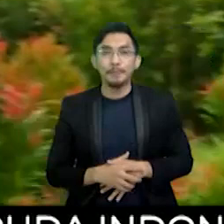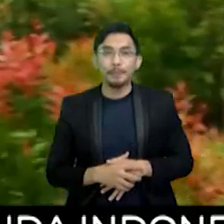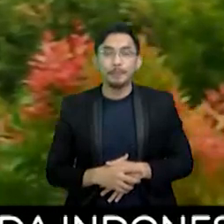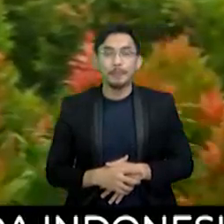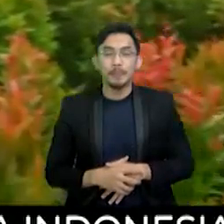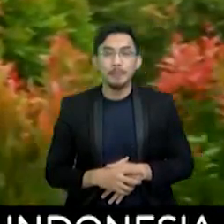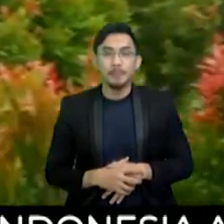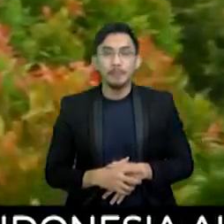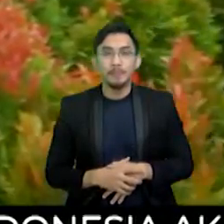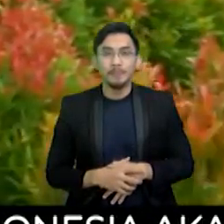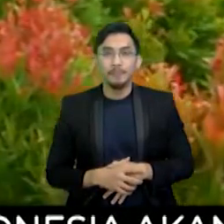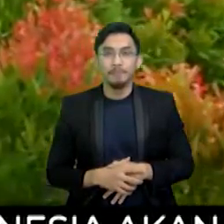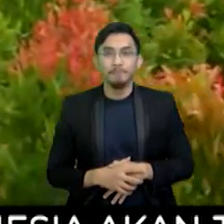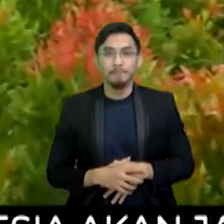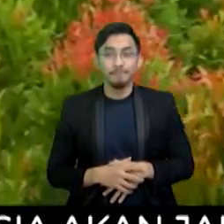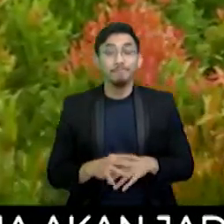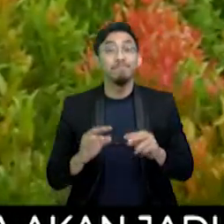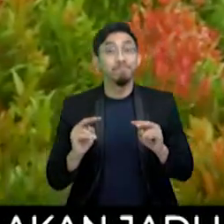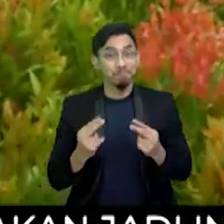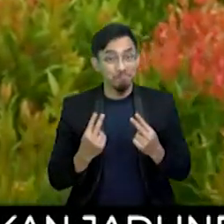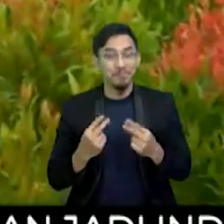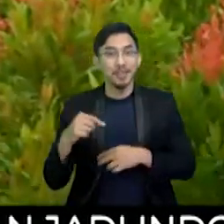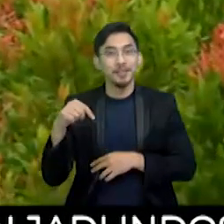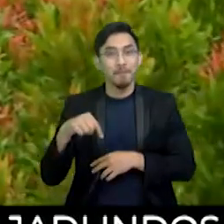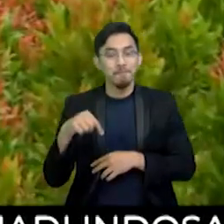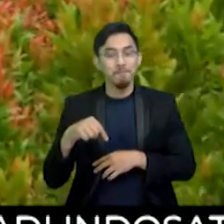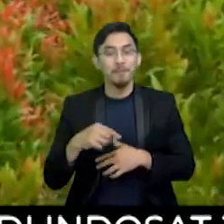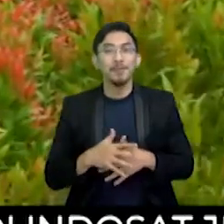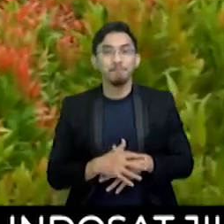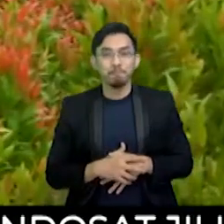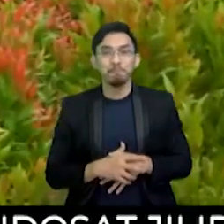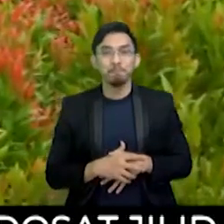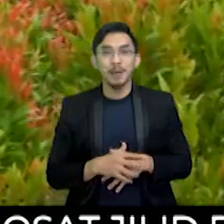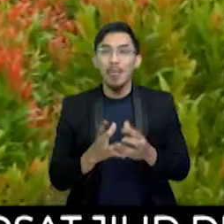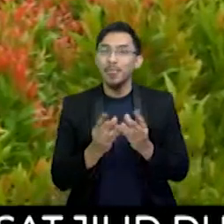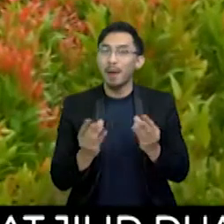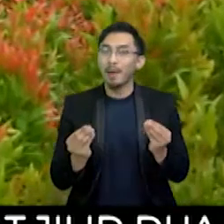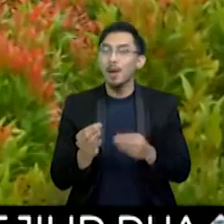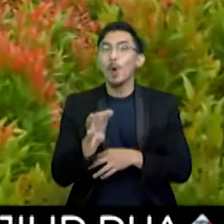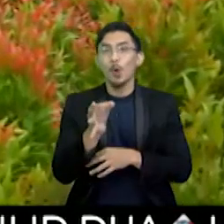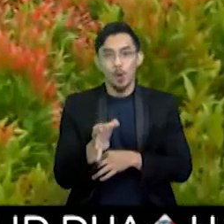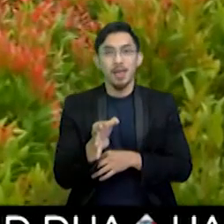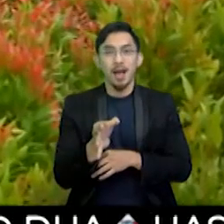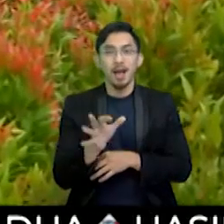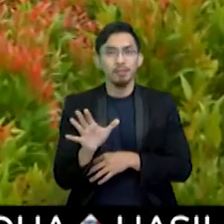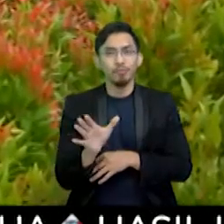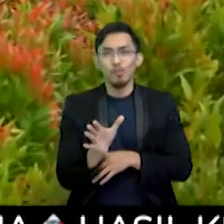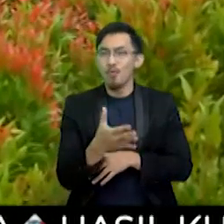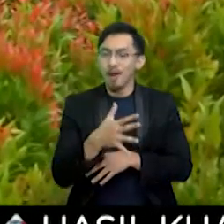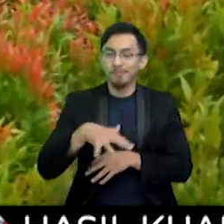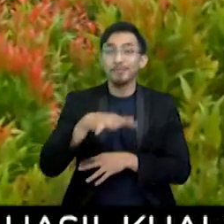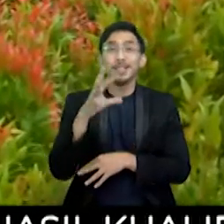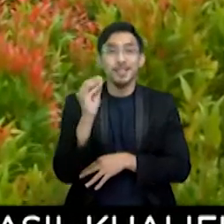Ya baik pemirsa, selain berfungsi sebagai paru-paru ibu kota, Taman Kota di seluruh wilayah DKI Jakarta ini juga acap kali